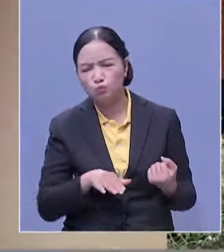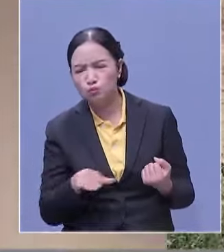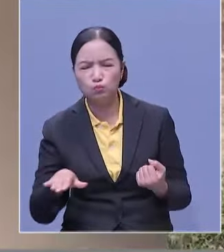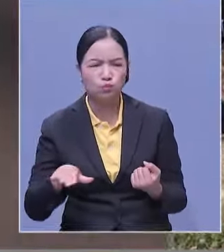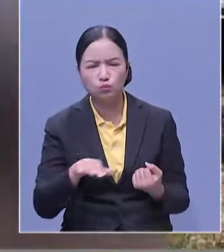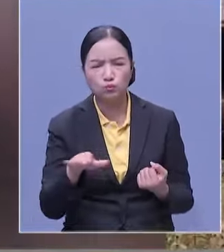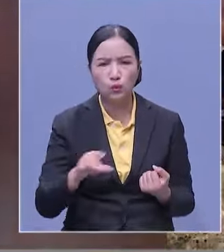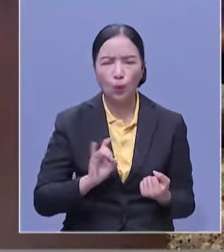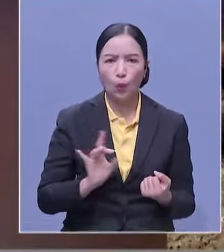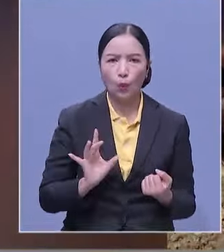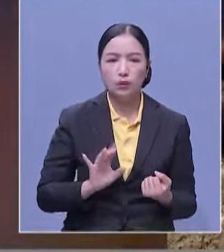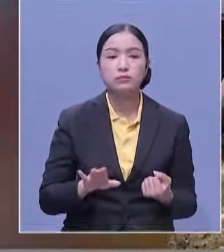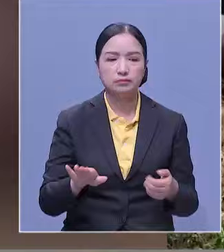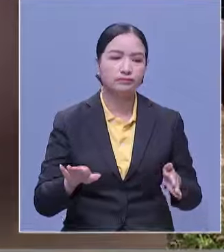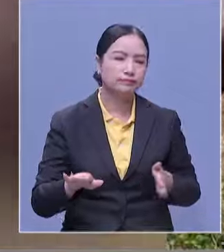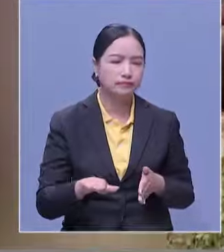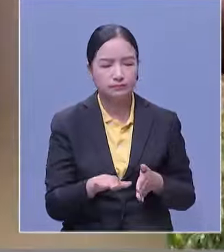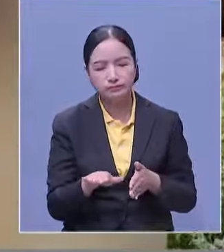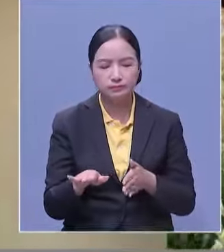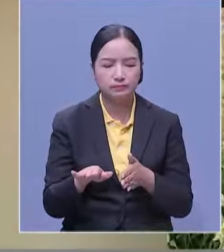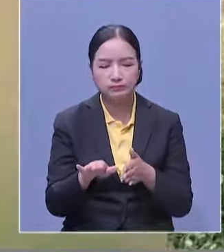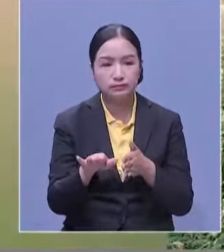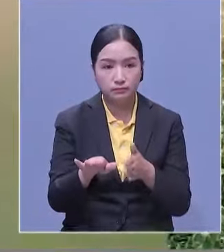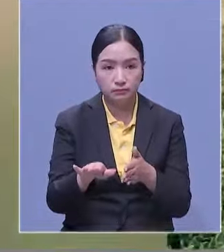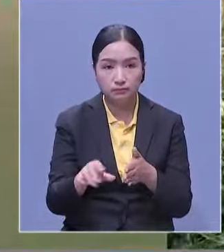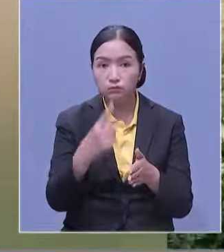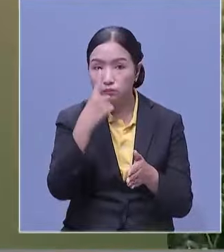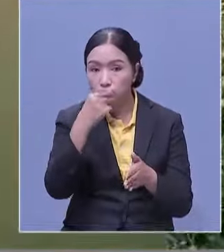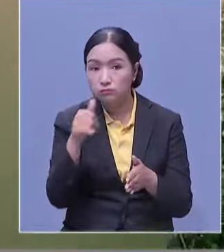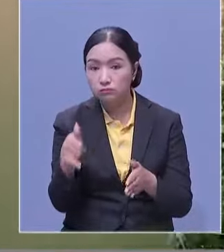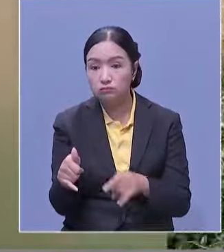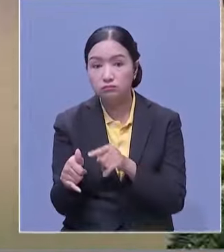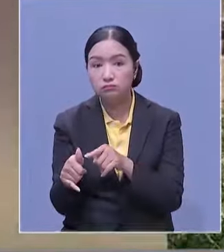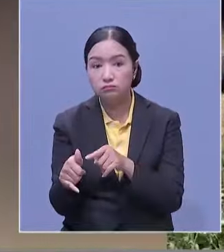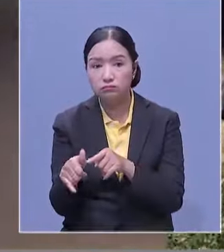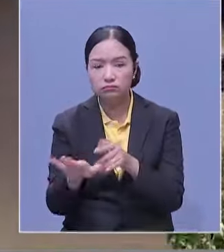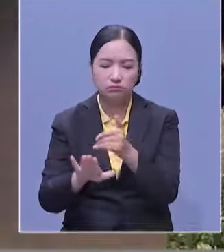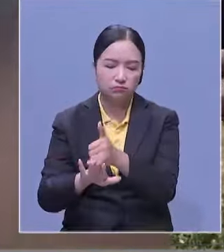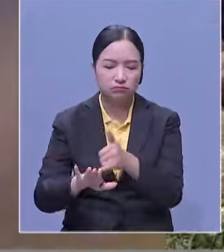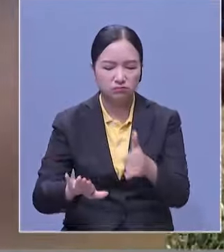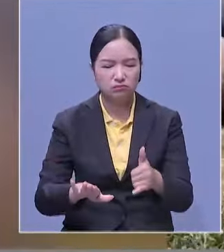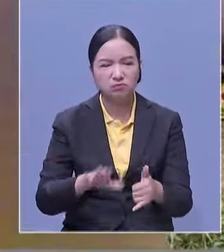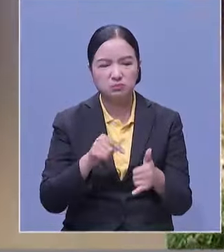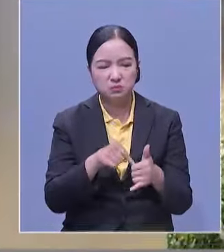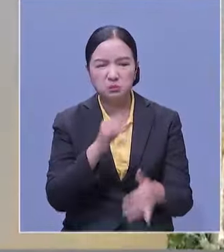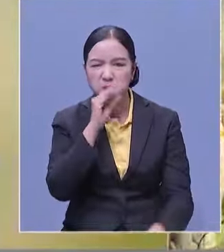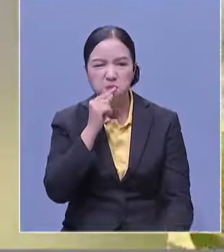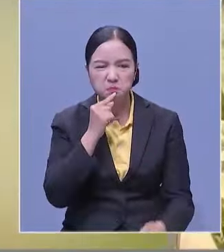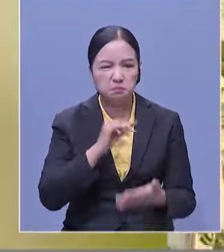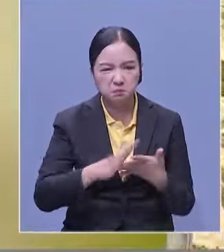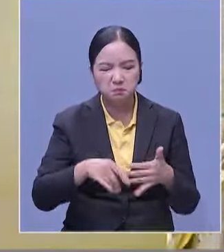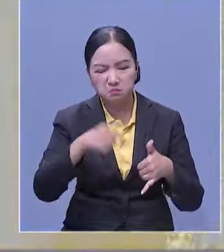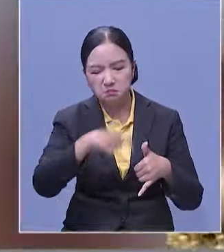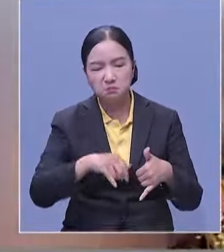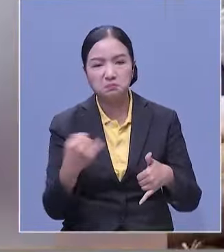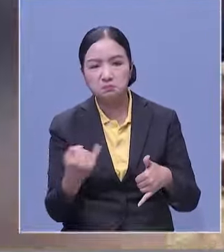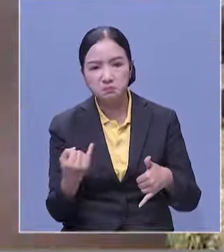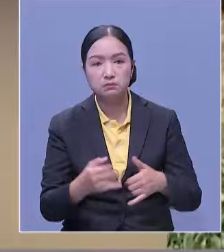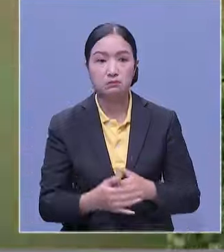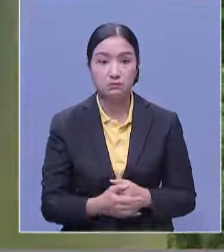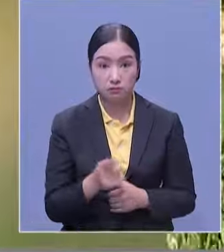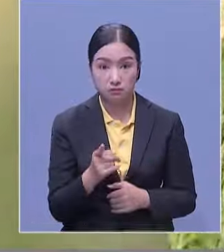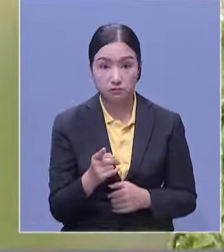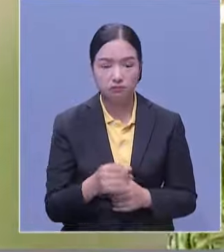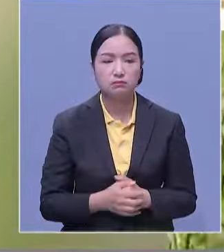ตำรวจเขาก็ตามมาสกัดครับแต่ปรากฏว่าชาวต่างชาติคือพูดจาไม่ดีพฤติกรรมก็ไม่ดีด้วยจนสุด